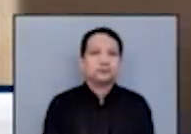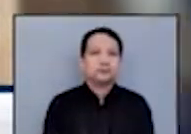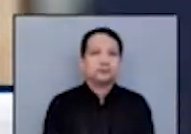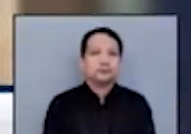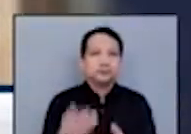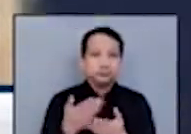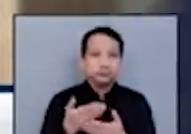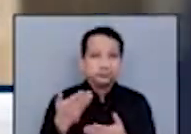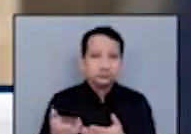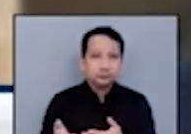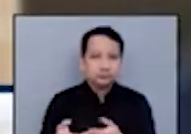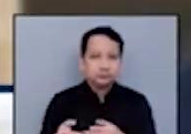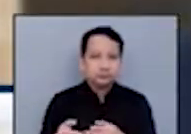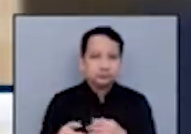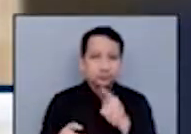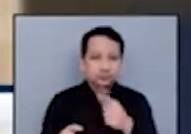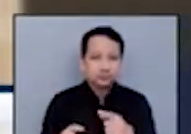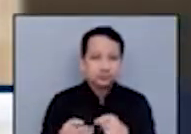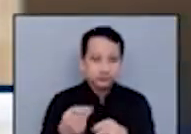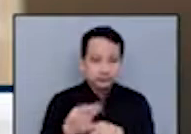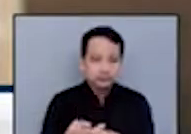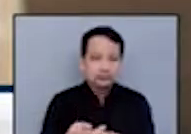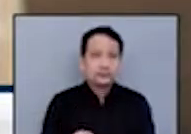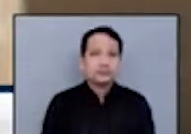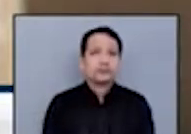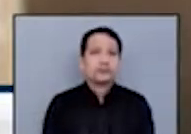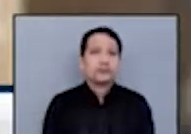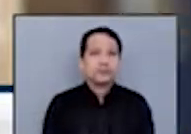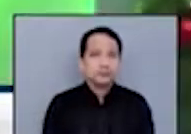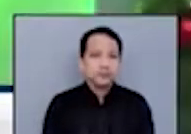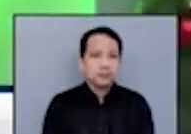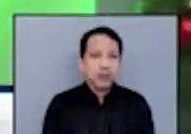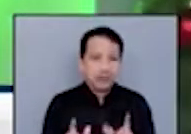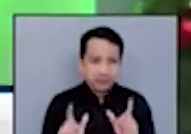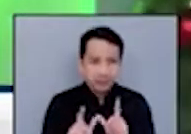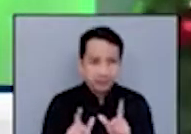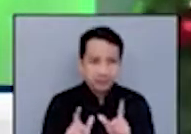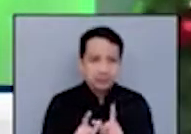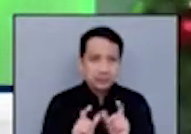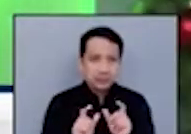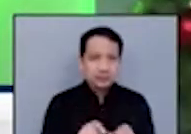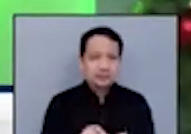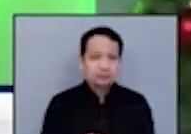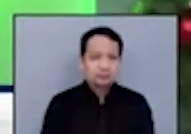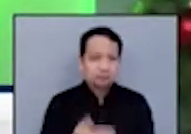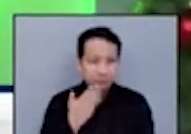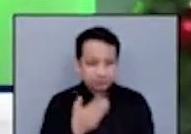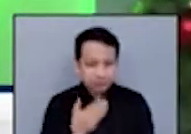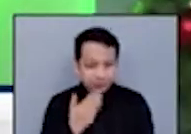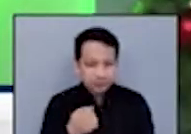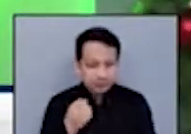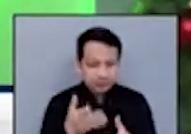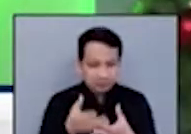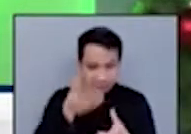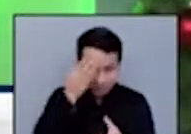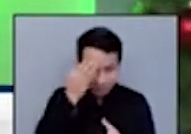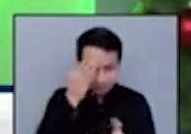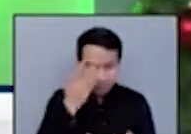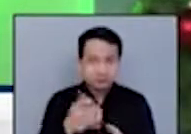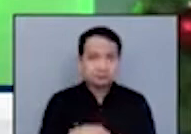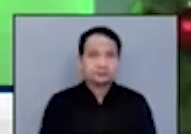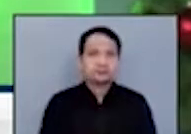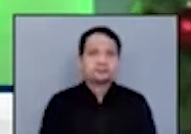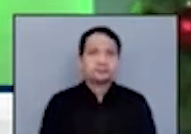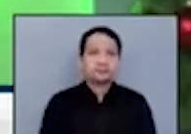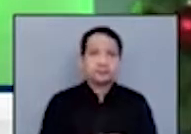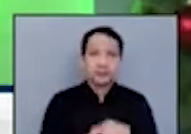reputable breeder. Yes. Okay, marami kami natutunan ngayong umagang ito patungkol sa uri ng insect na ito, no? Praying mantis. Muli nakasama po